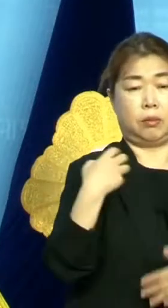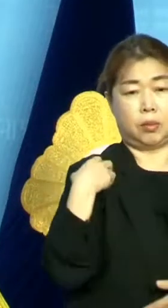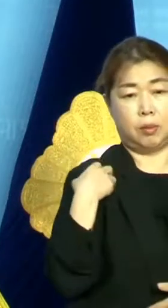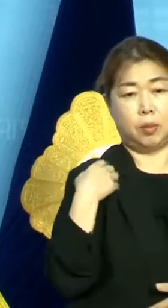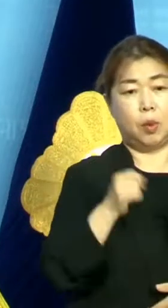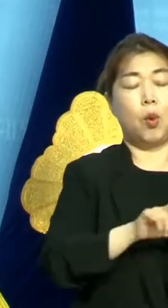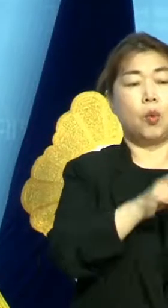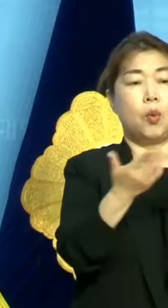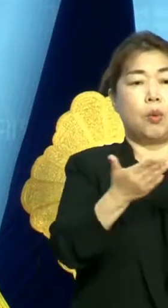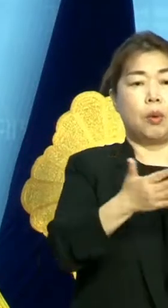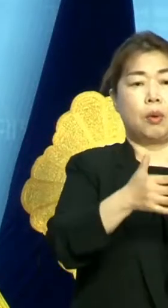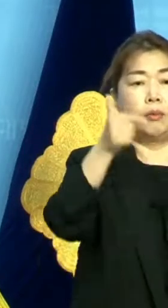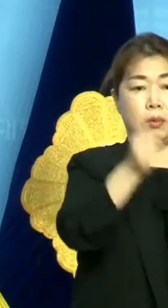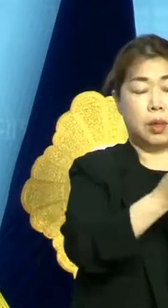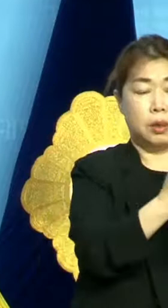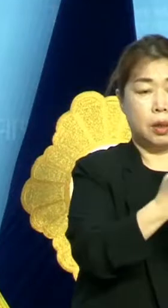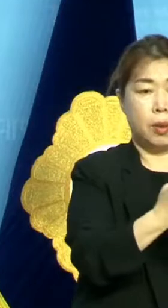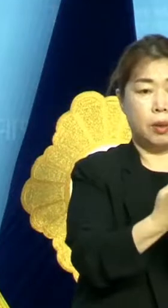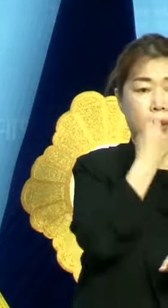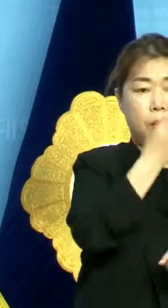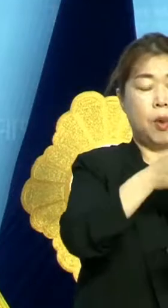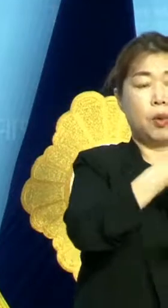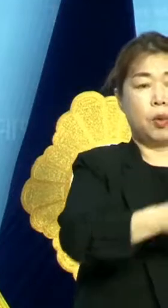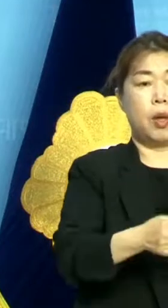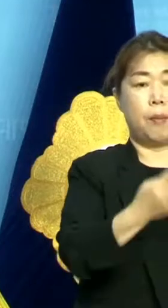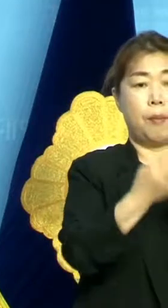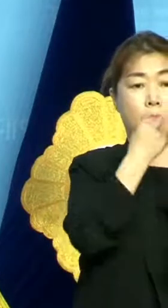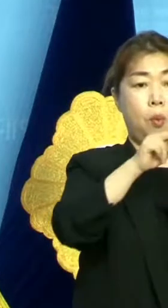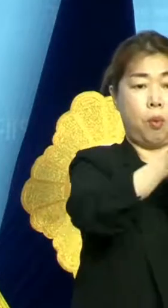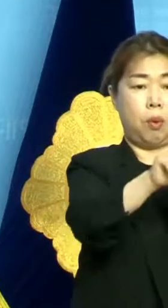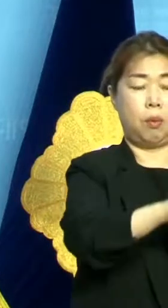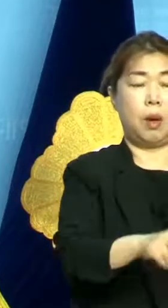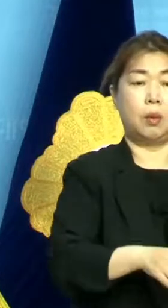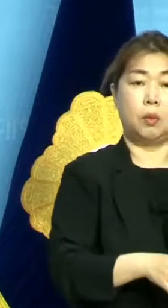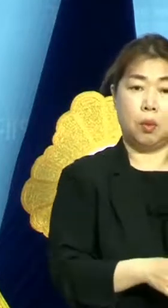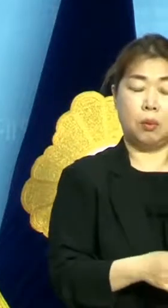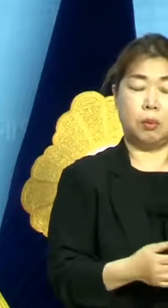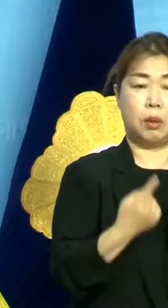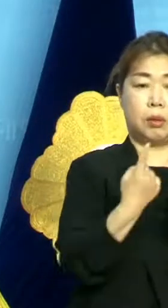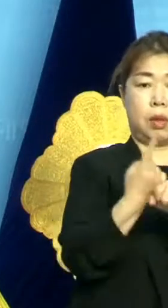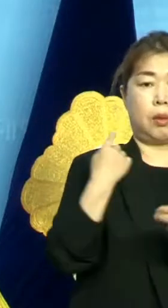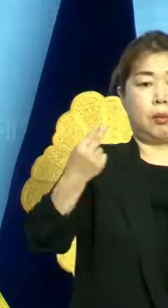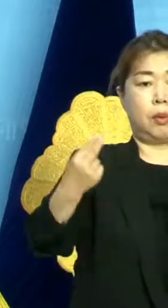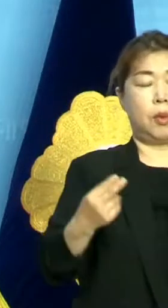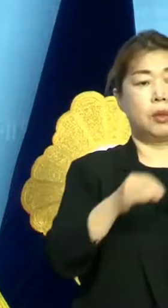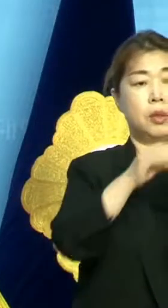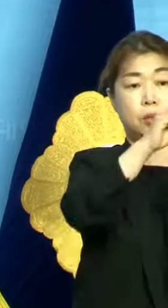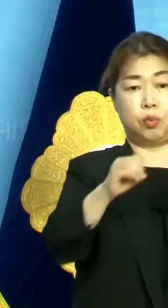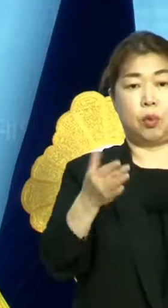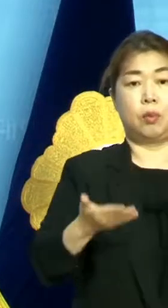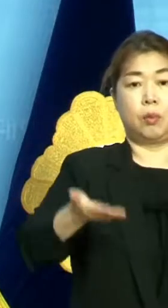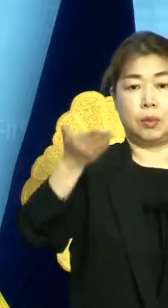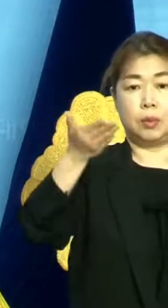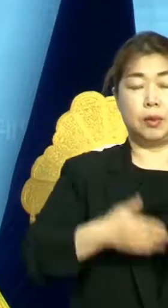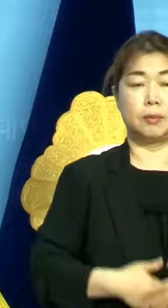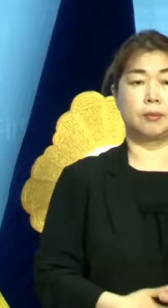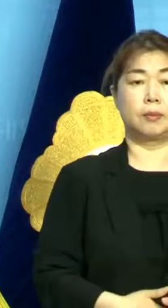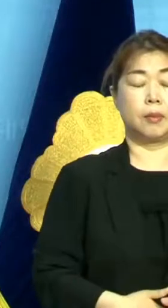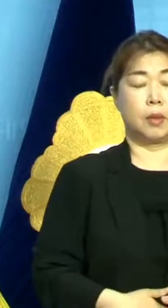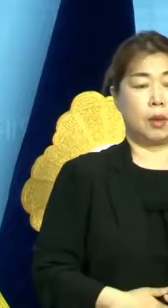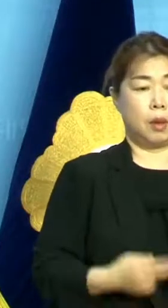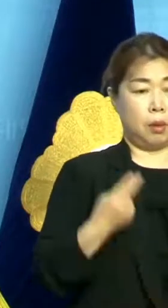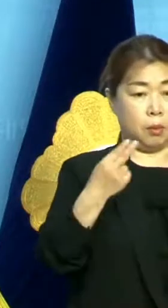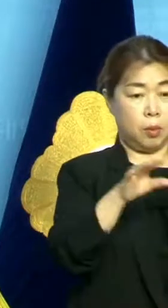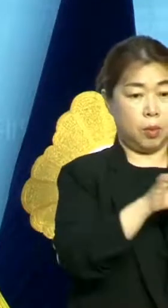대비로 인한 상반기 생명 손에 보험사의 보온 해약 환급금이 전년대비 7% 가 넘었습니다 이에 반해